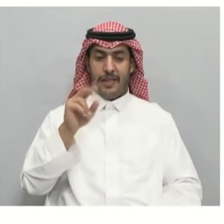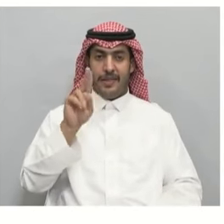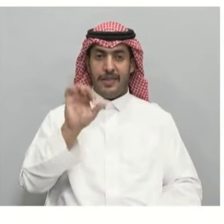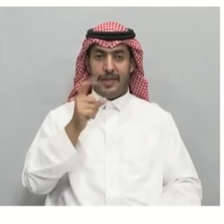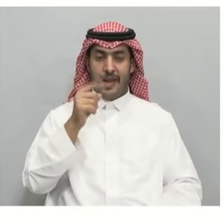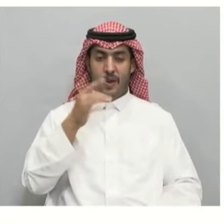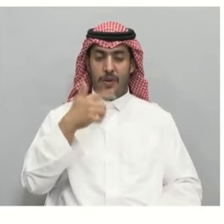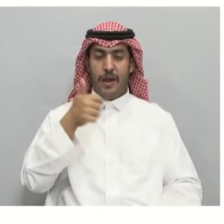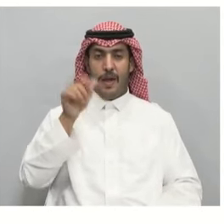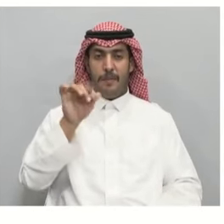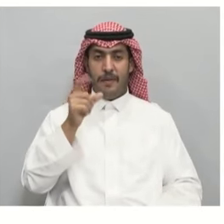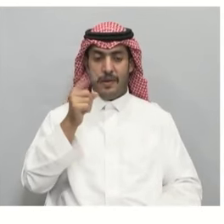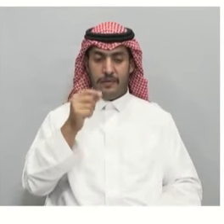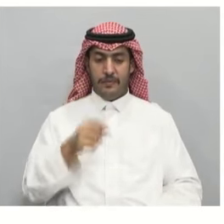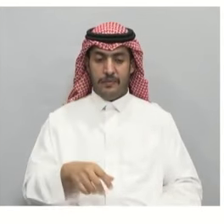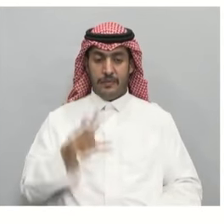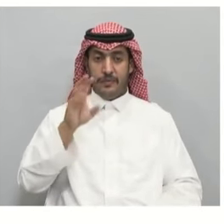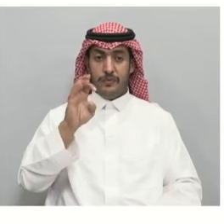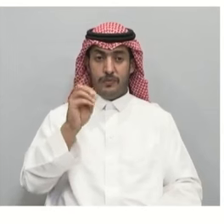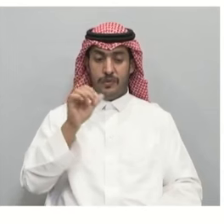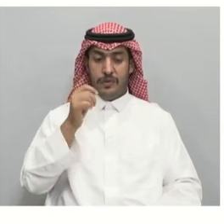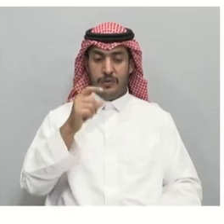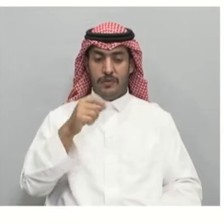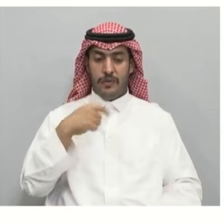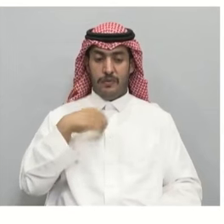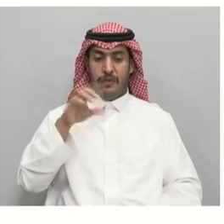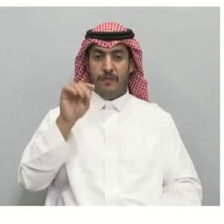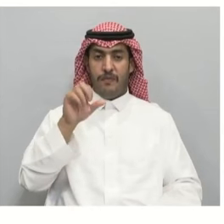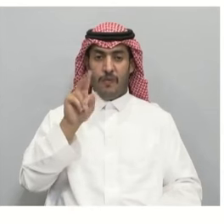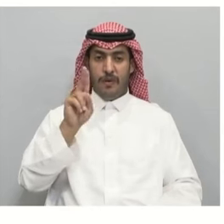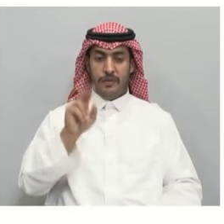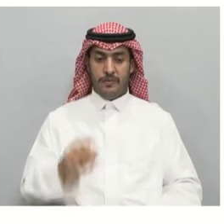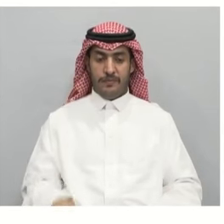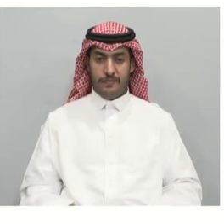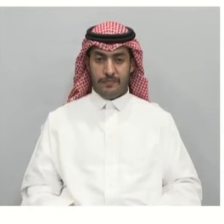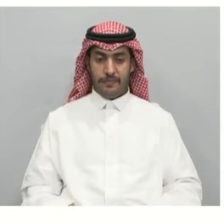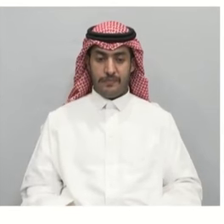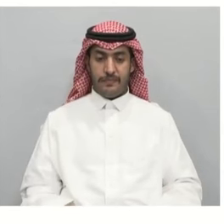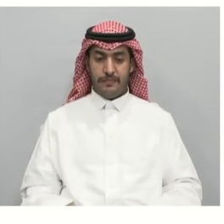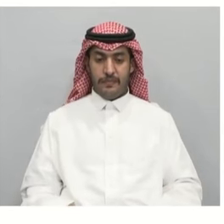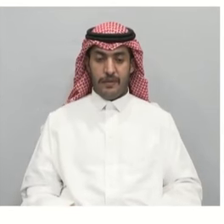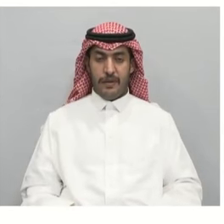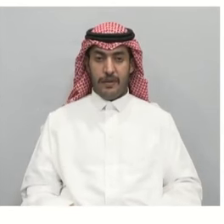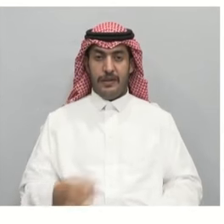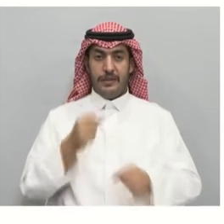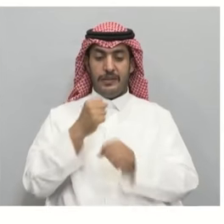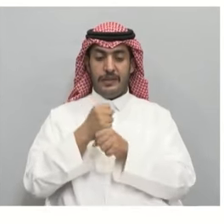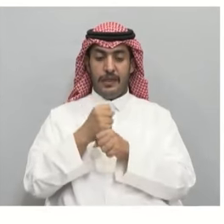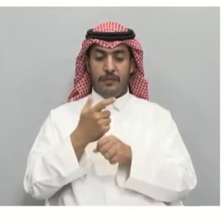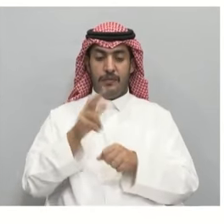بوحده الامبير والجهد بوحده الفولت باستخدام الرموز نكتب